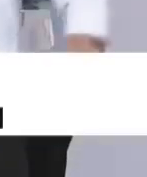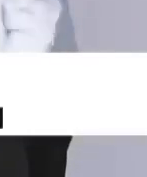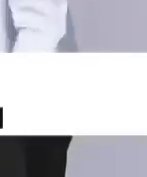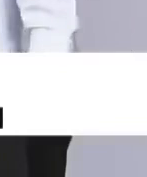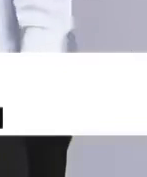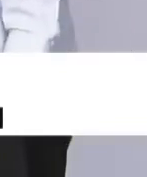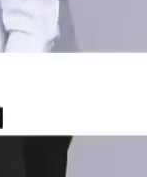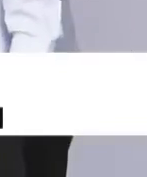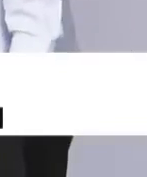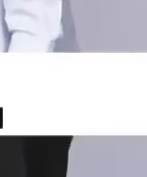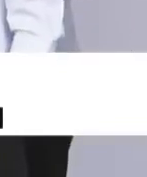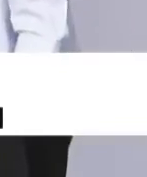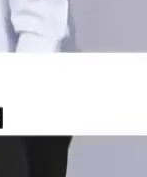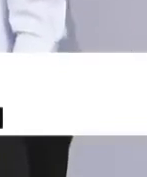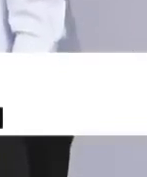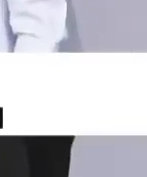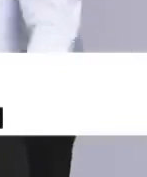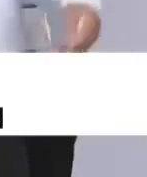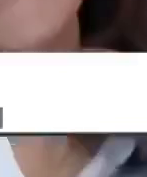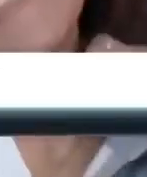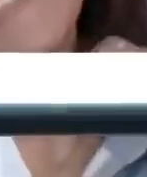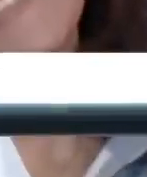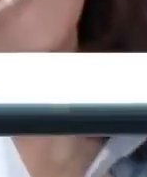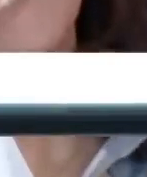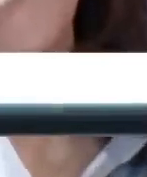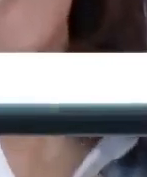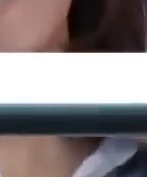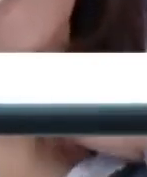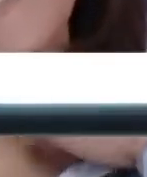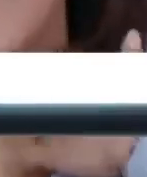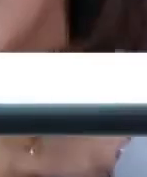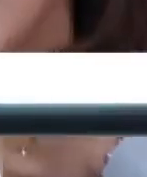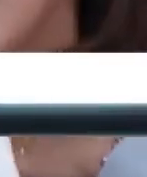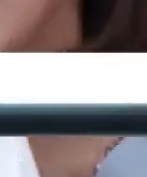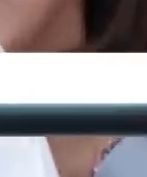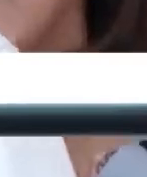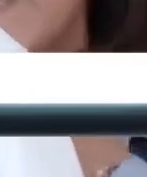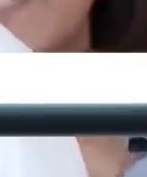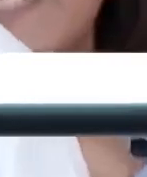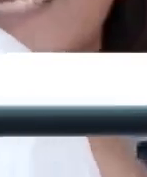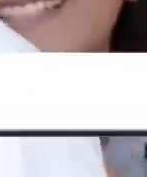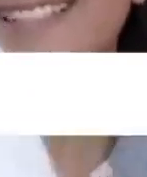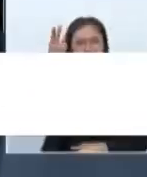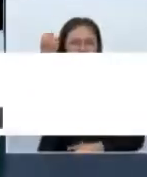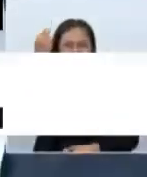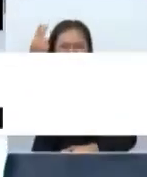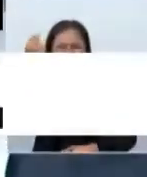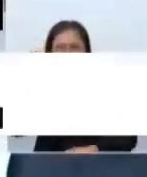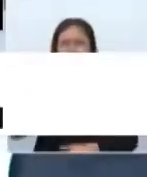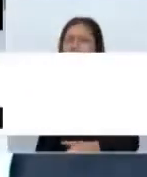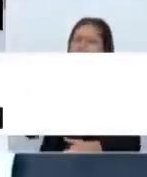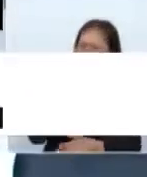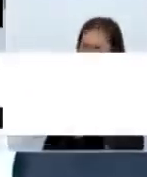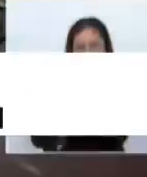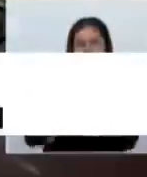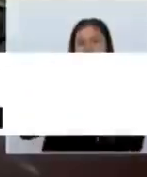saya lebih tua dari dia. Saya lebih senior dari dia. Ya, oke, terima kasih. Debat panas,